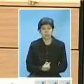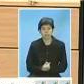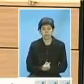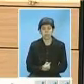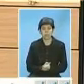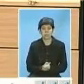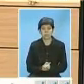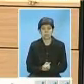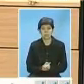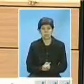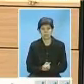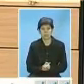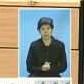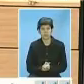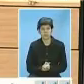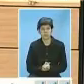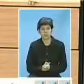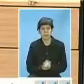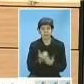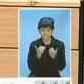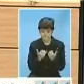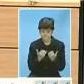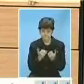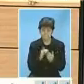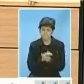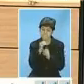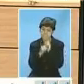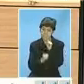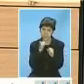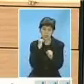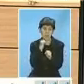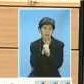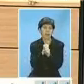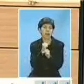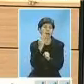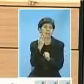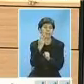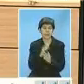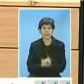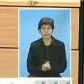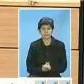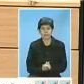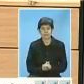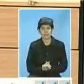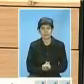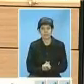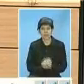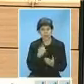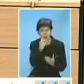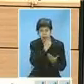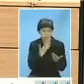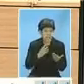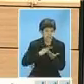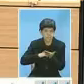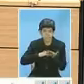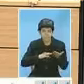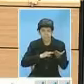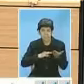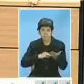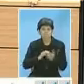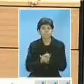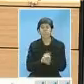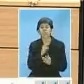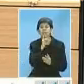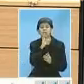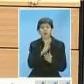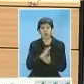ท่านครับแต่ในช่วงระยะเวลา5ปีที่ผ่านมานี้ใครจะเจ็บปวดเรื่องอะไรก็แล้วแต่ท่